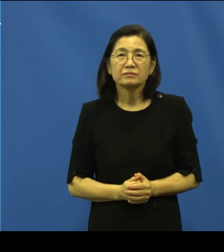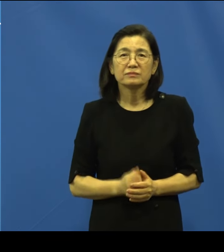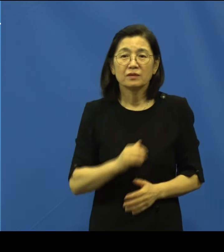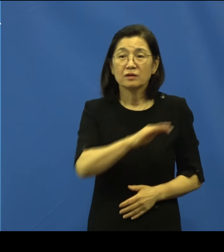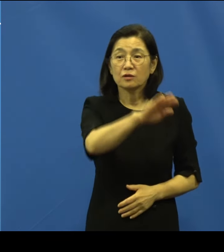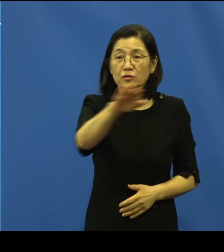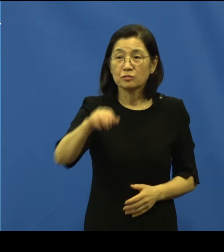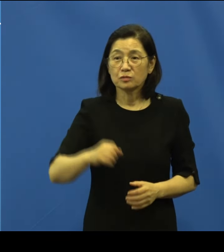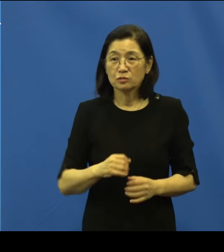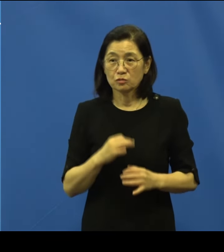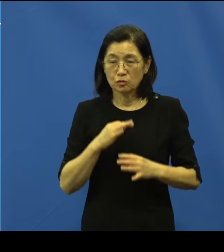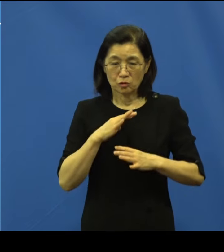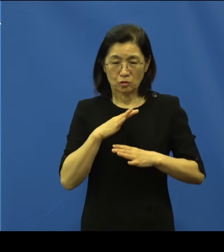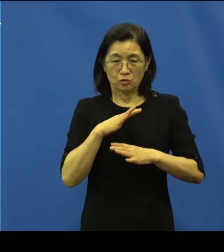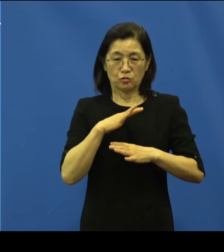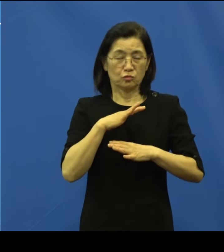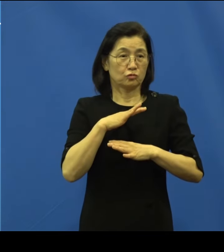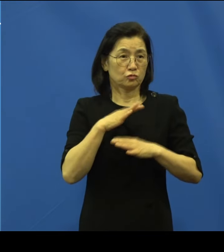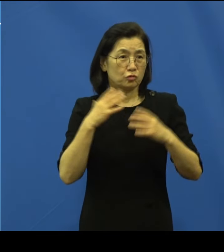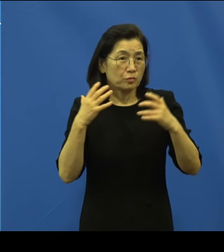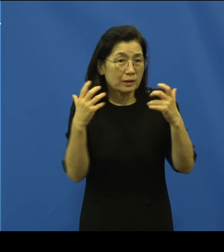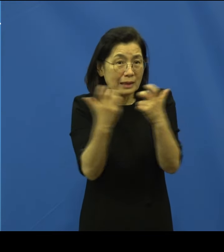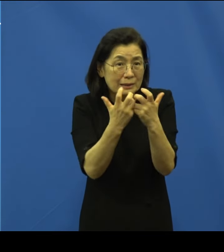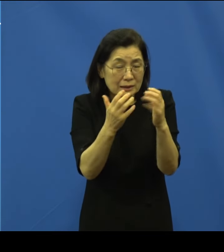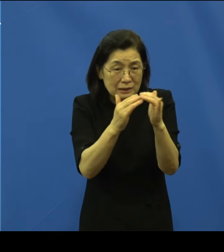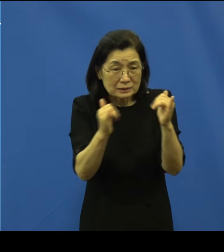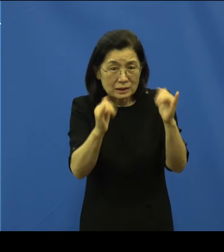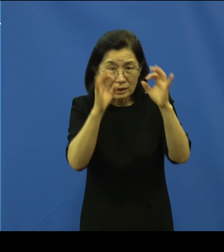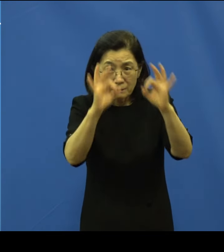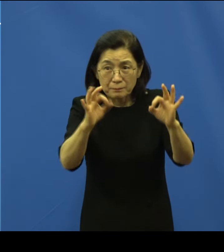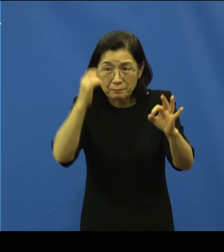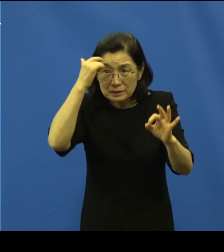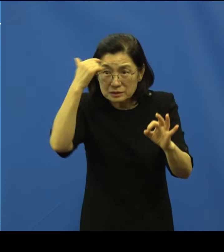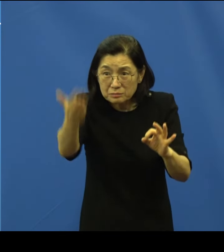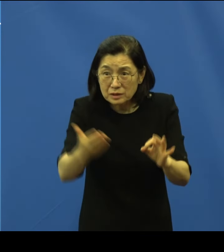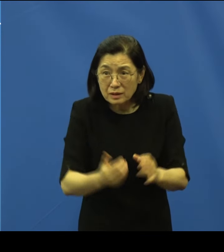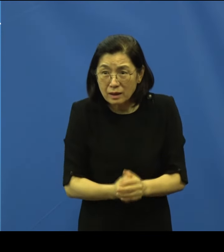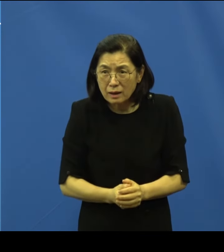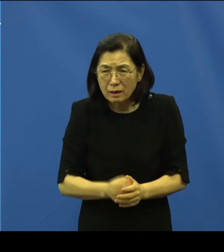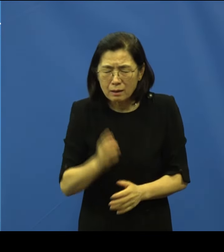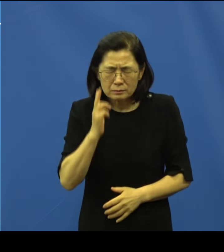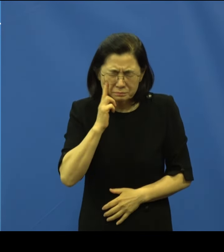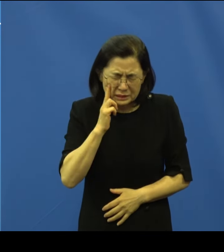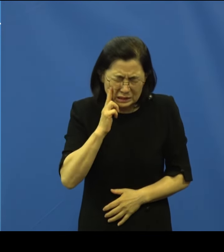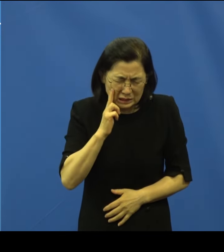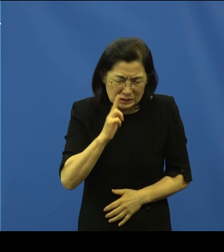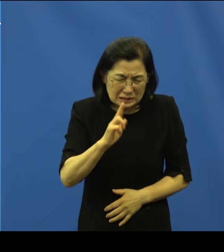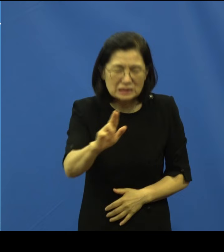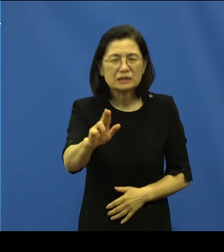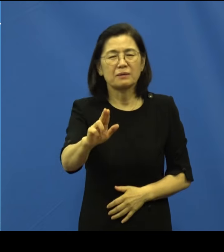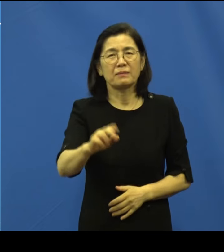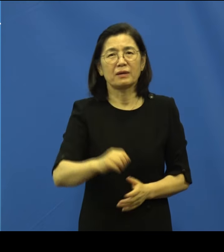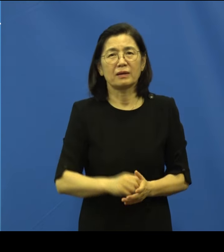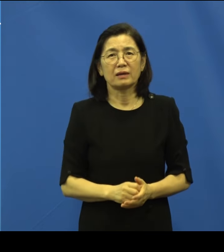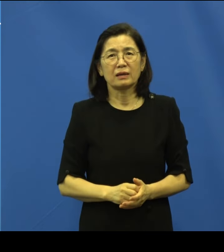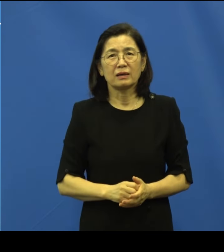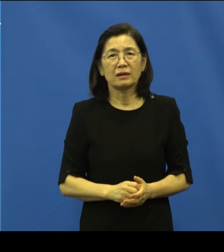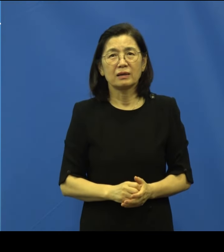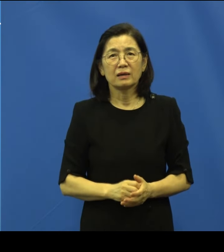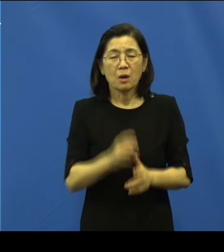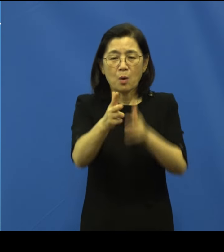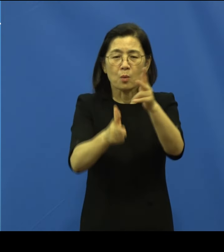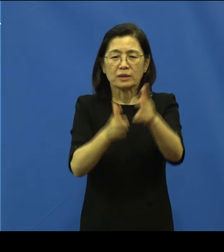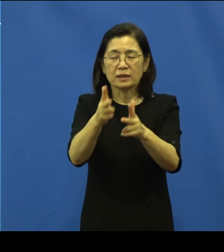여러분, 두려움의 포로가 되어 있는 사람들 보셨습니까? 얼마나 비참한지 몰라요. 아무것도 못해요. 아무것도 못해. 출근도 못해.